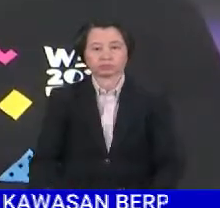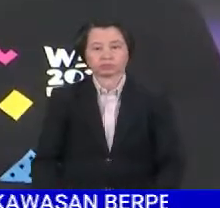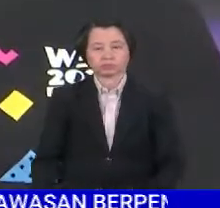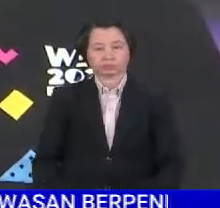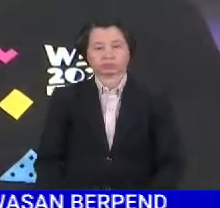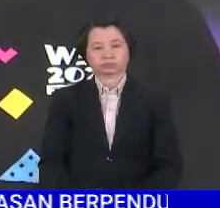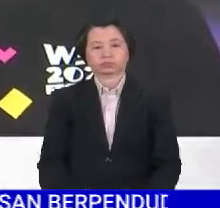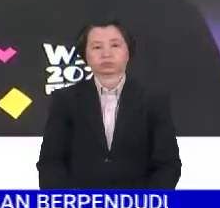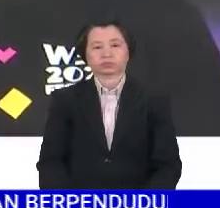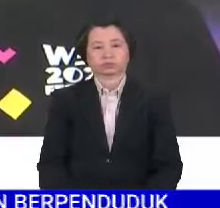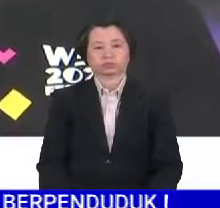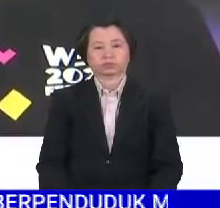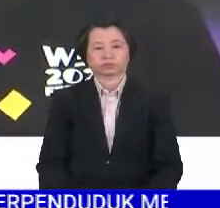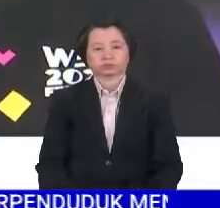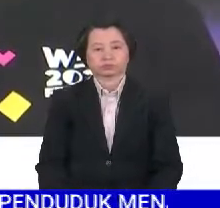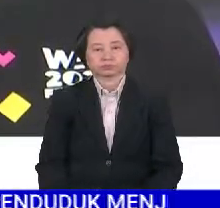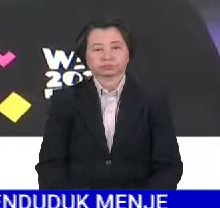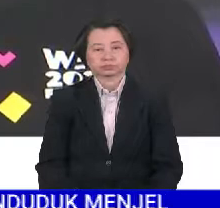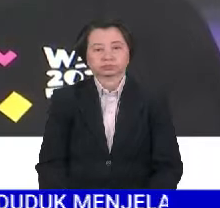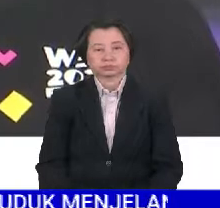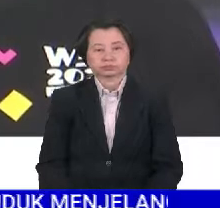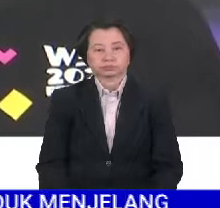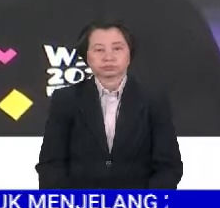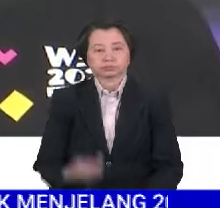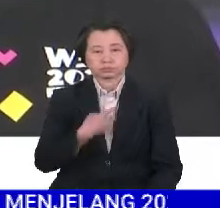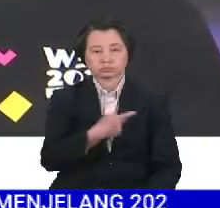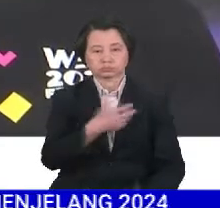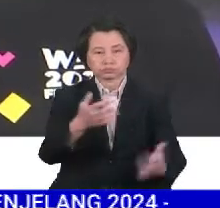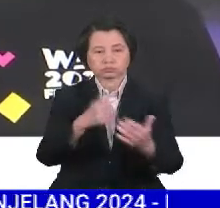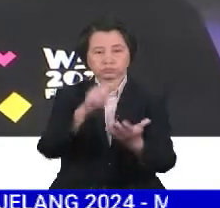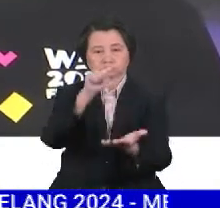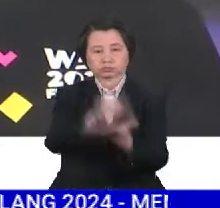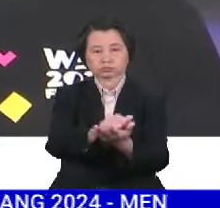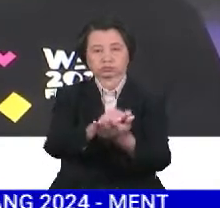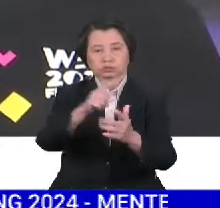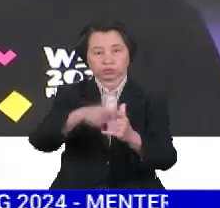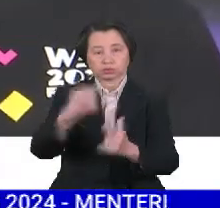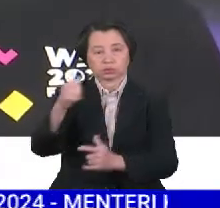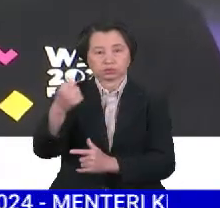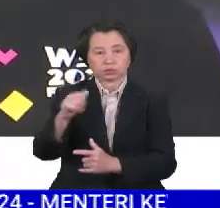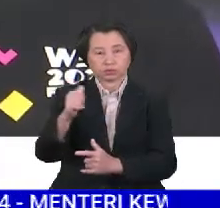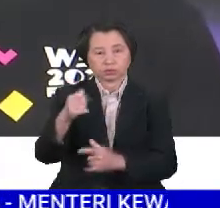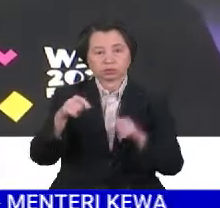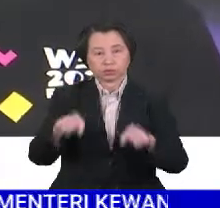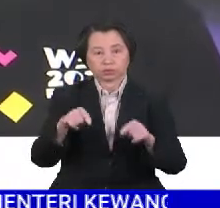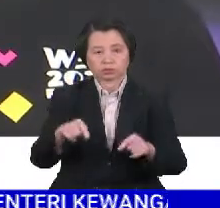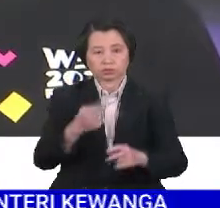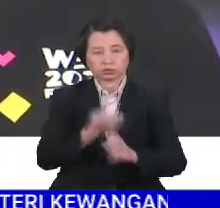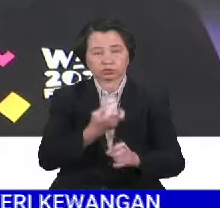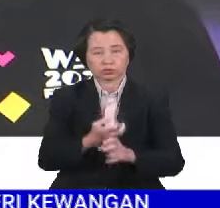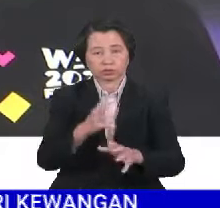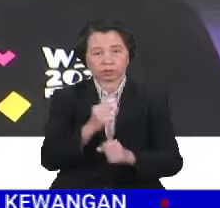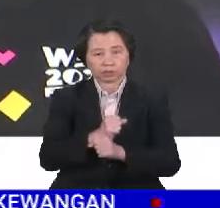Hai kalau kita dengar Hai kucing lilin bobok Dedi kucing bicara susah dalam